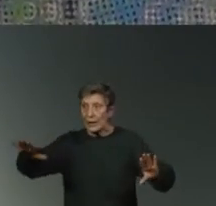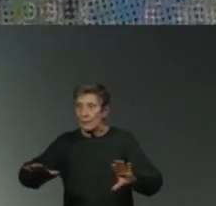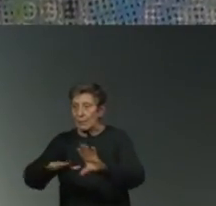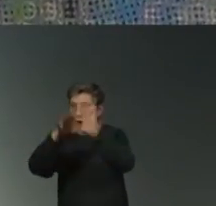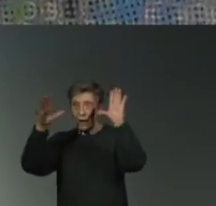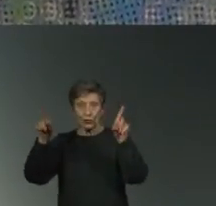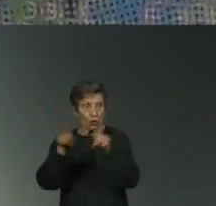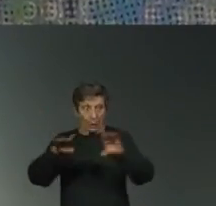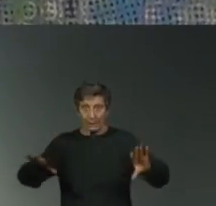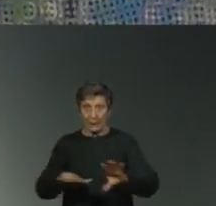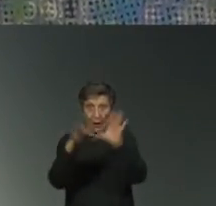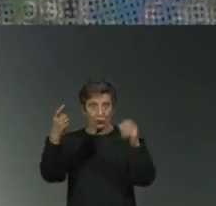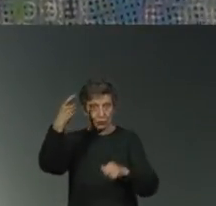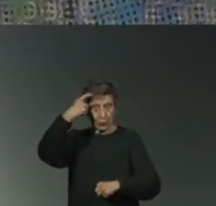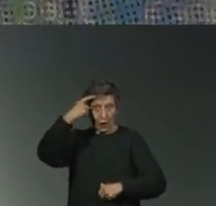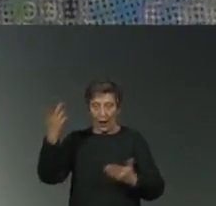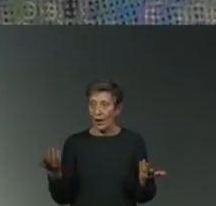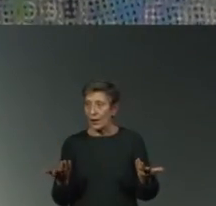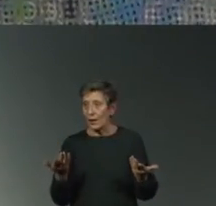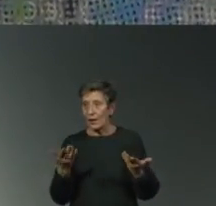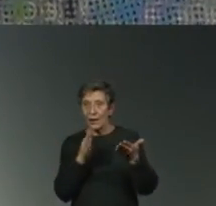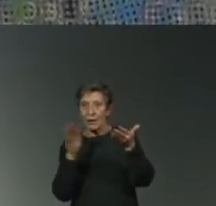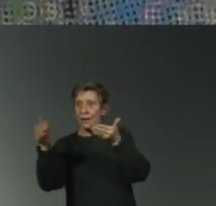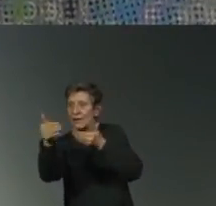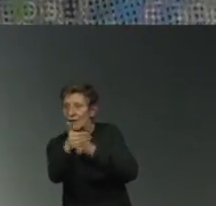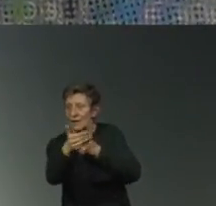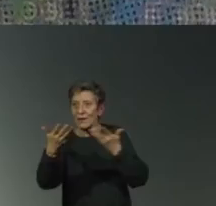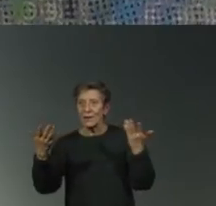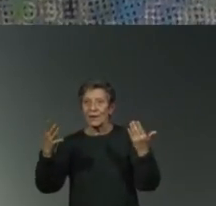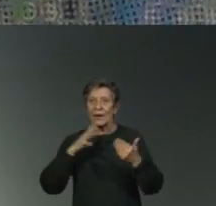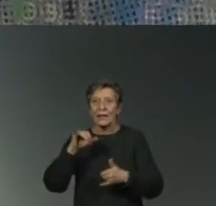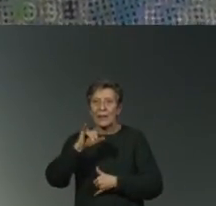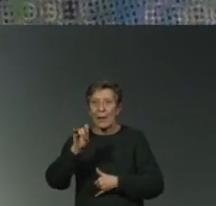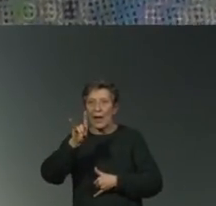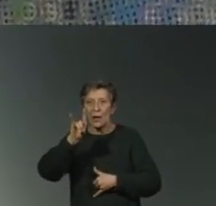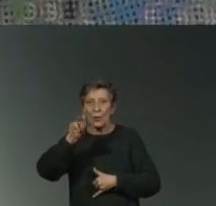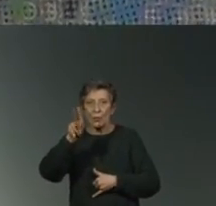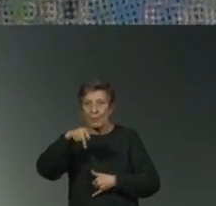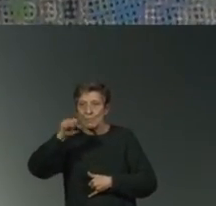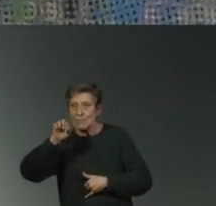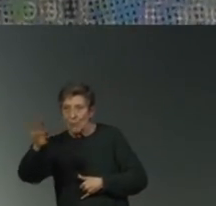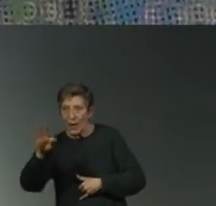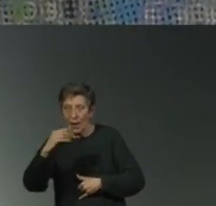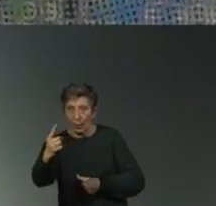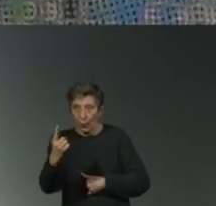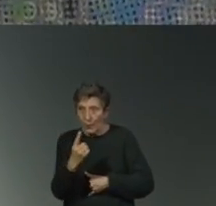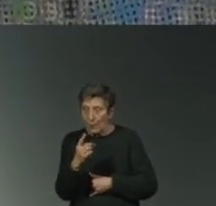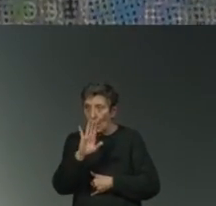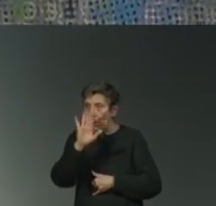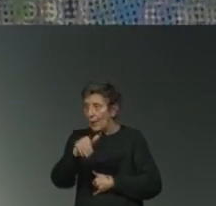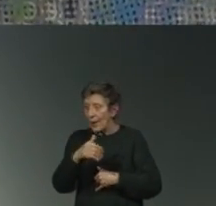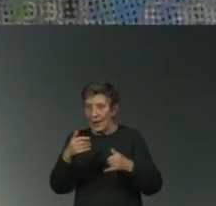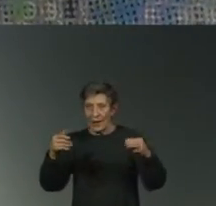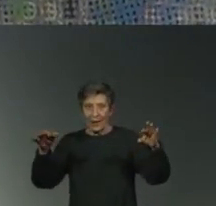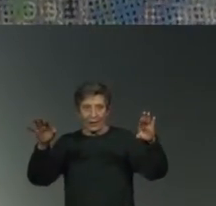images mentales. Y a l'arrière-plan, il y a Isabelle Huppert au premier plan comme ça, mais qui se perd dans une